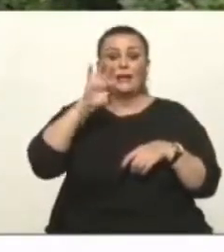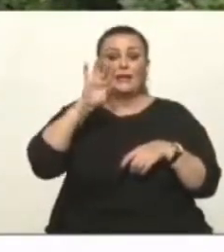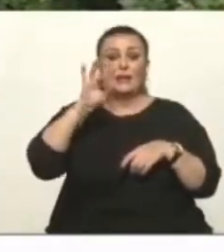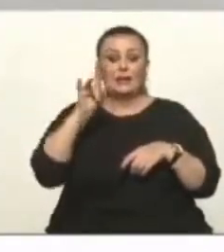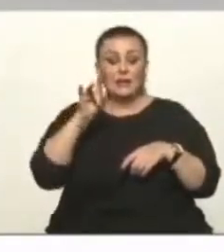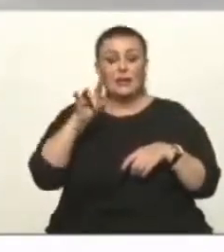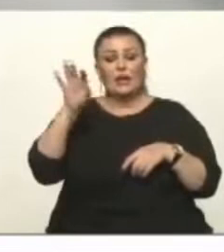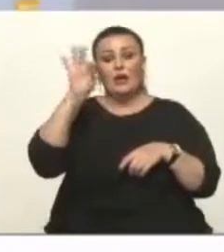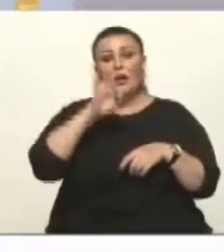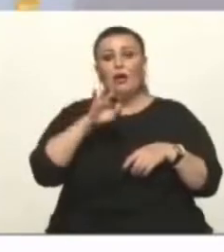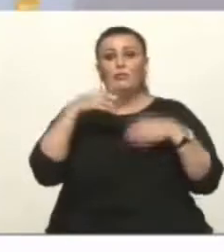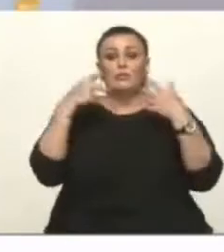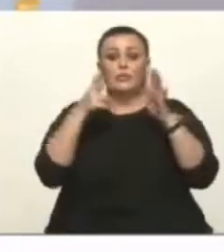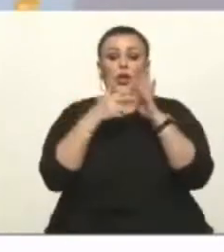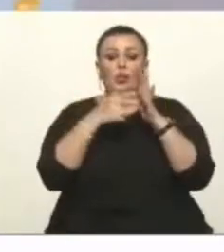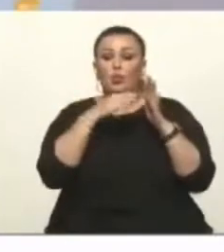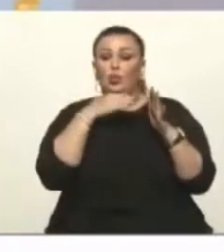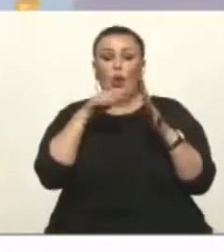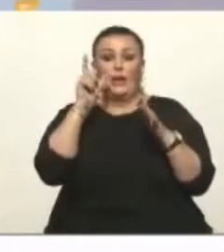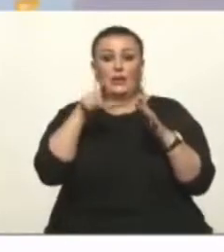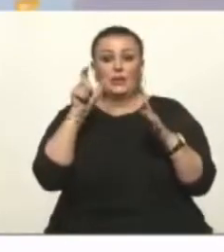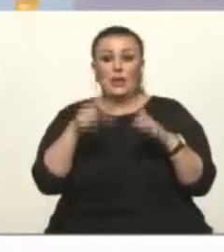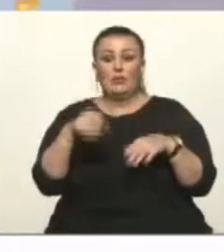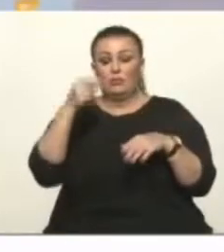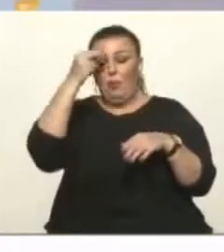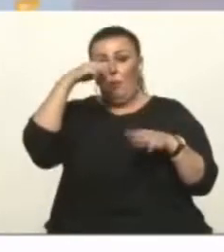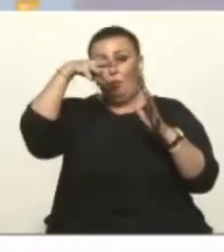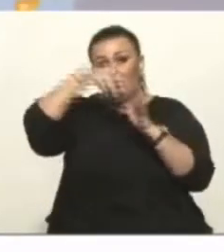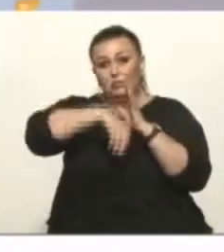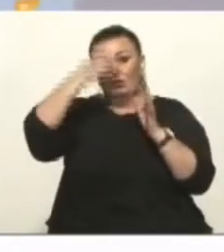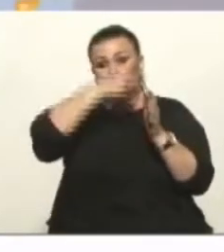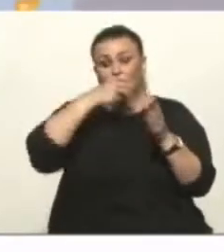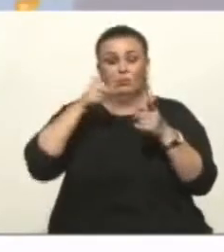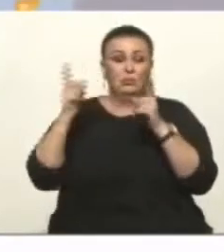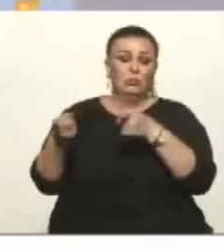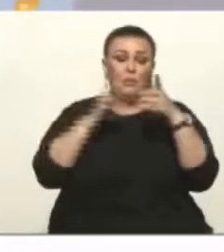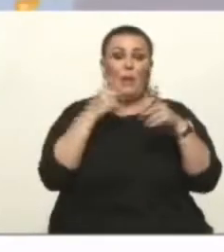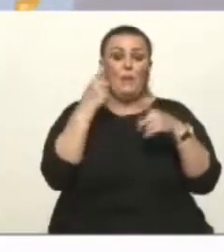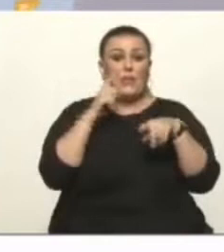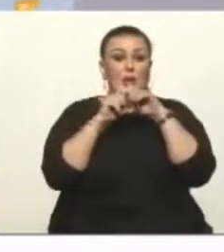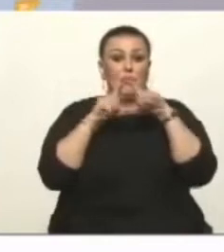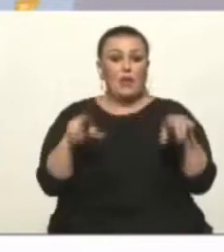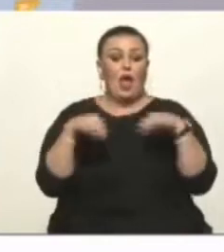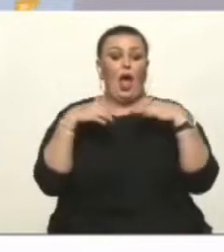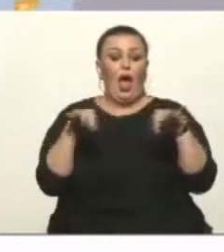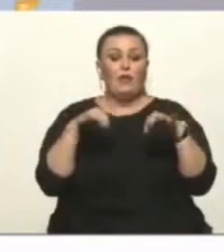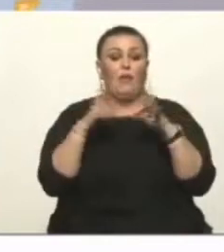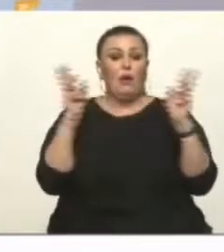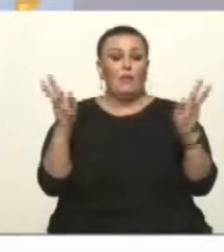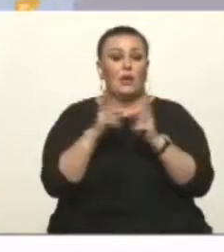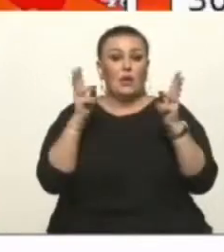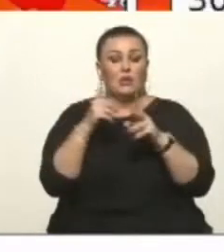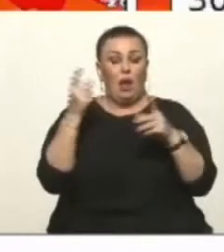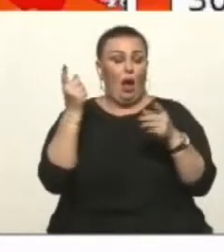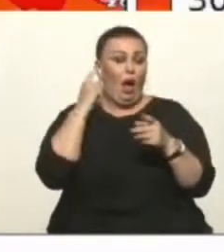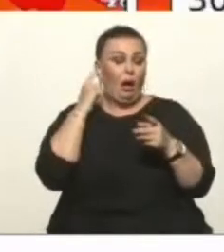ilə birlikdə 800-dən çox insan təxliyə edildi. Bir məktəb və bir neçə avtomobilin yandığının xəbəri